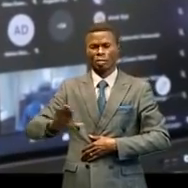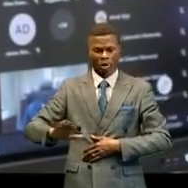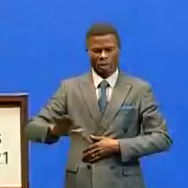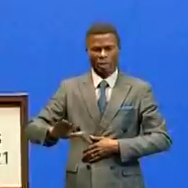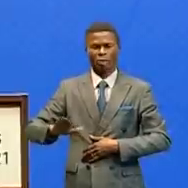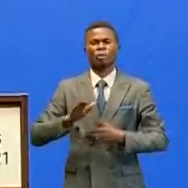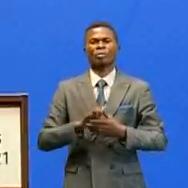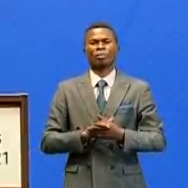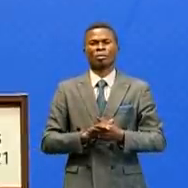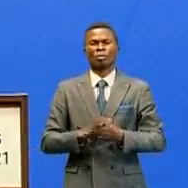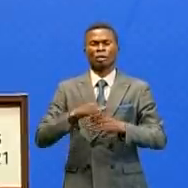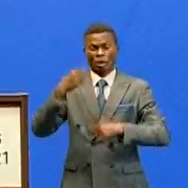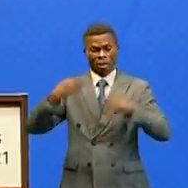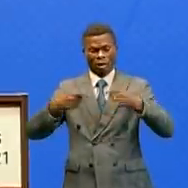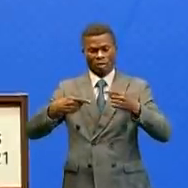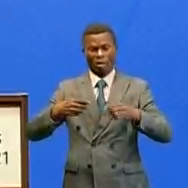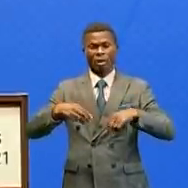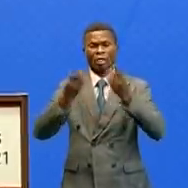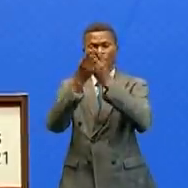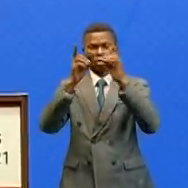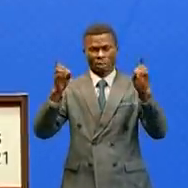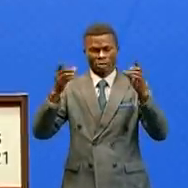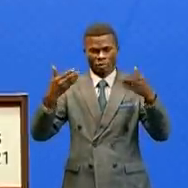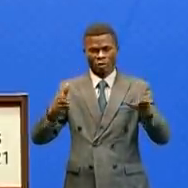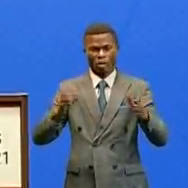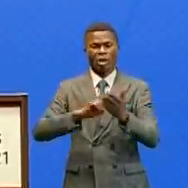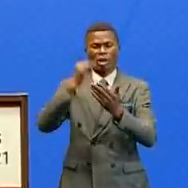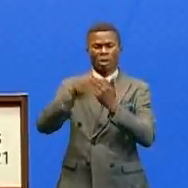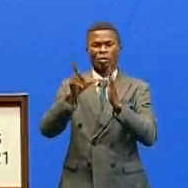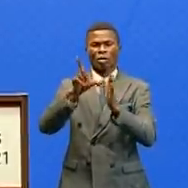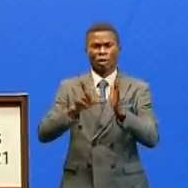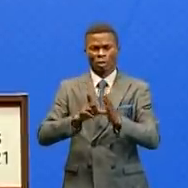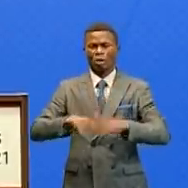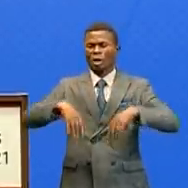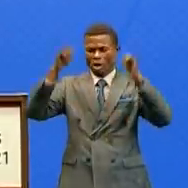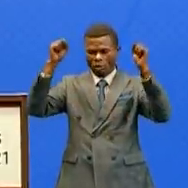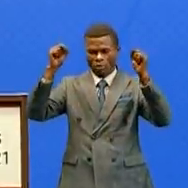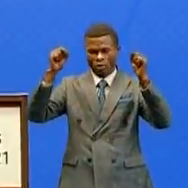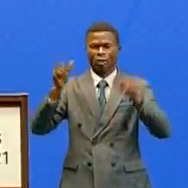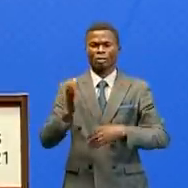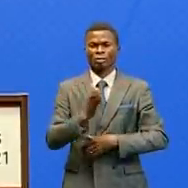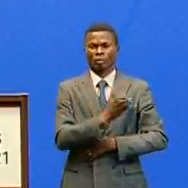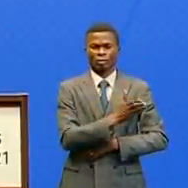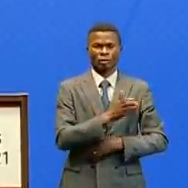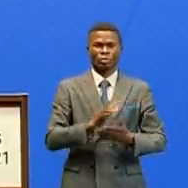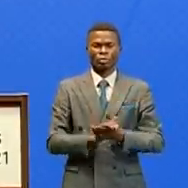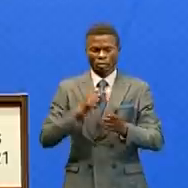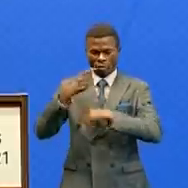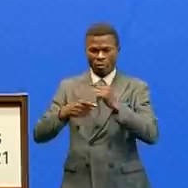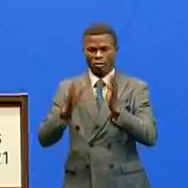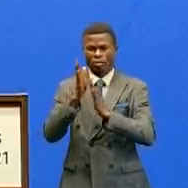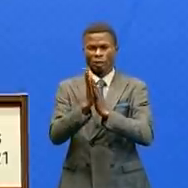national. Après débat et délibération, ce projet de loi a été adopté. Commencé